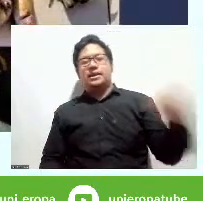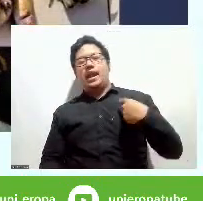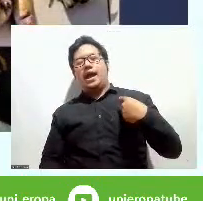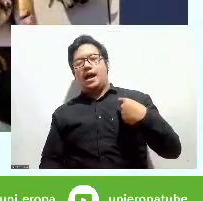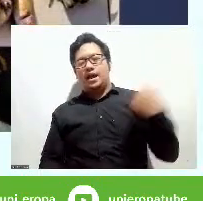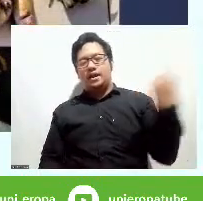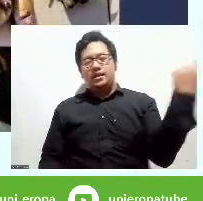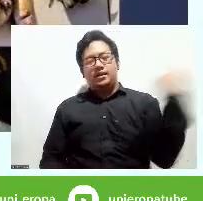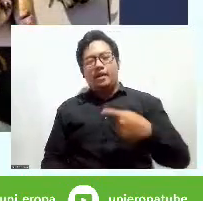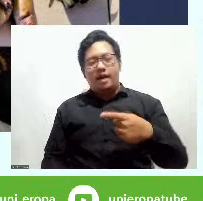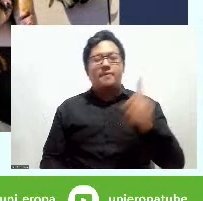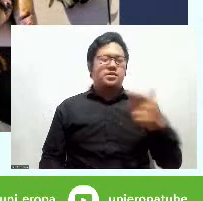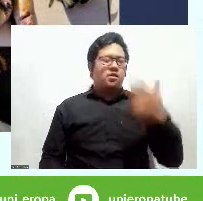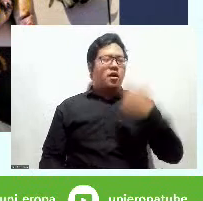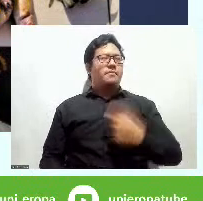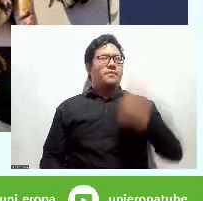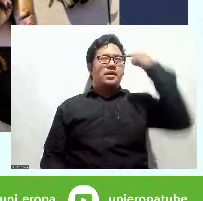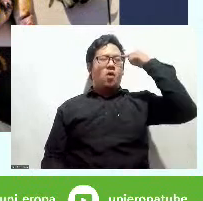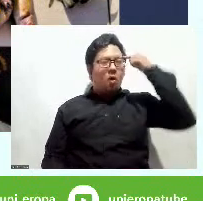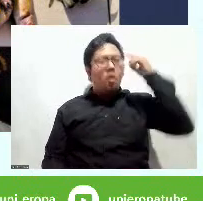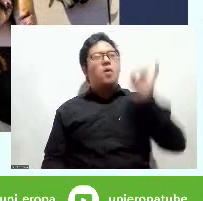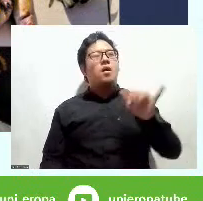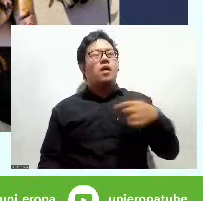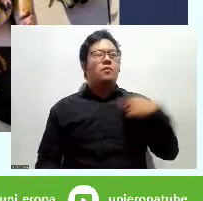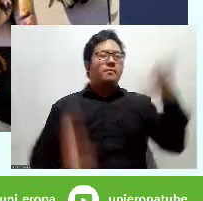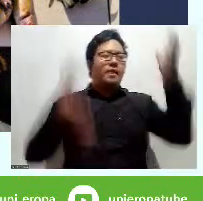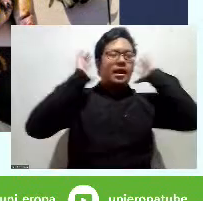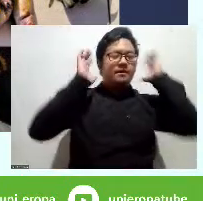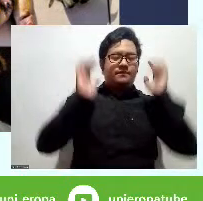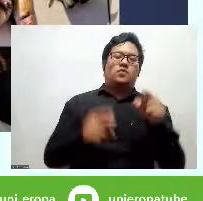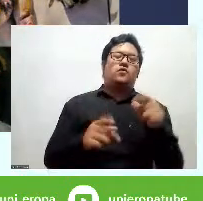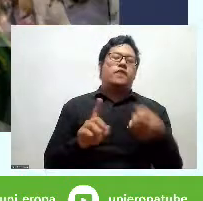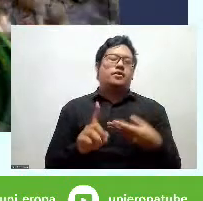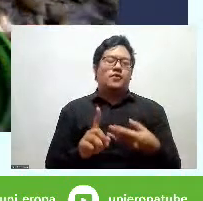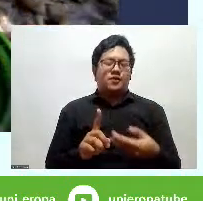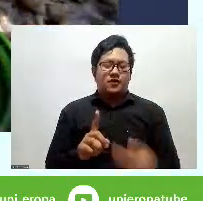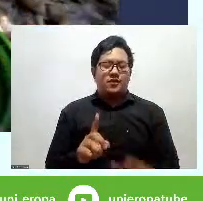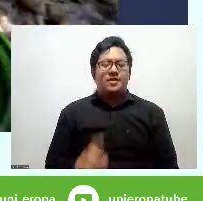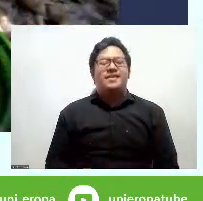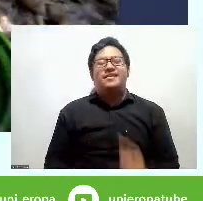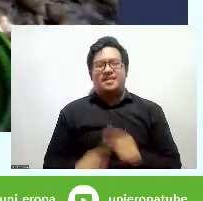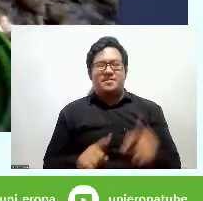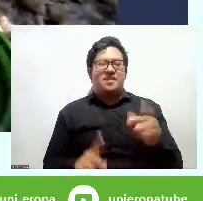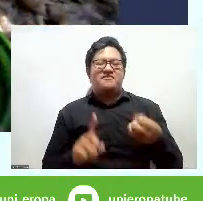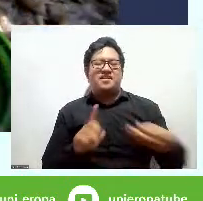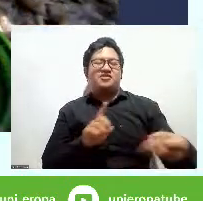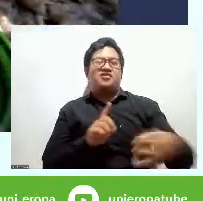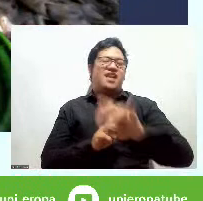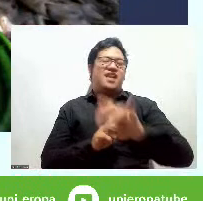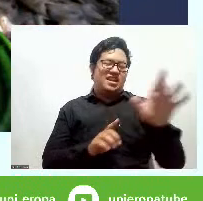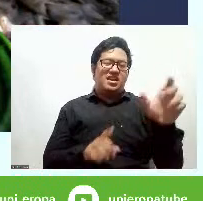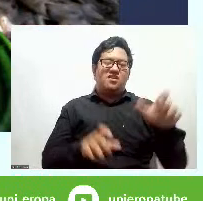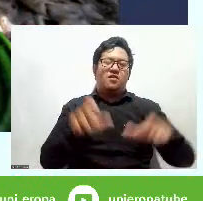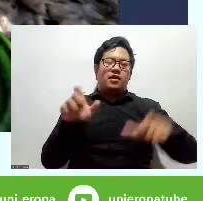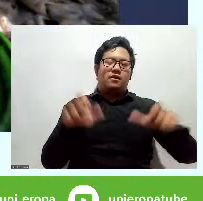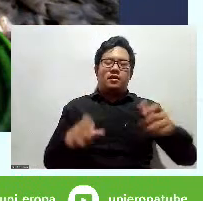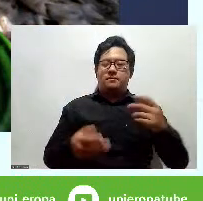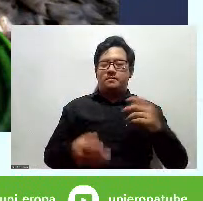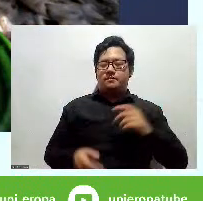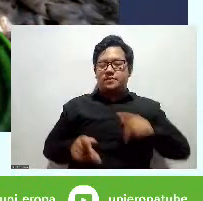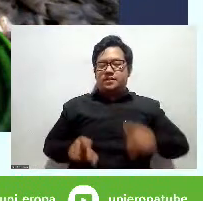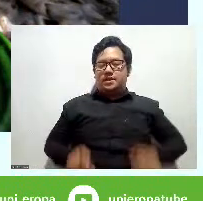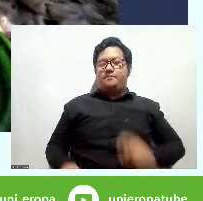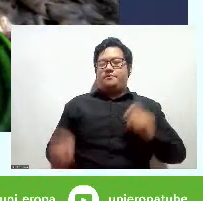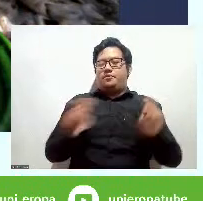satu faktor tapi dengan itu pun juga masih banyak juga faktor lain yang membuat orang masih belum mau berubah kalau